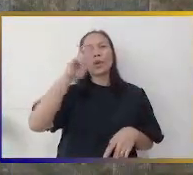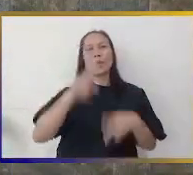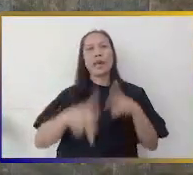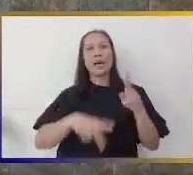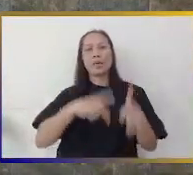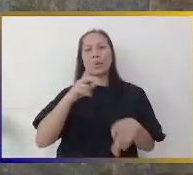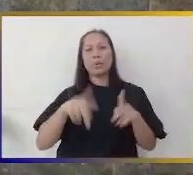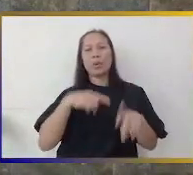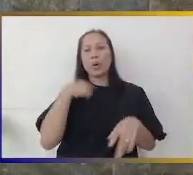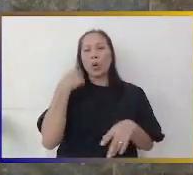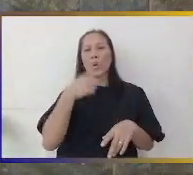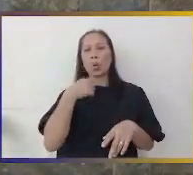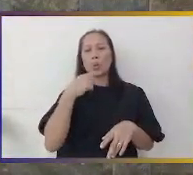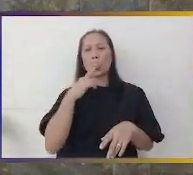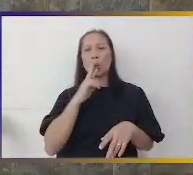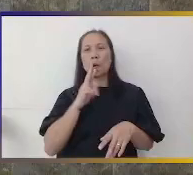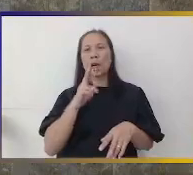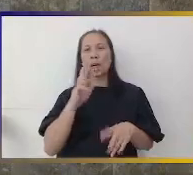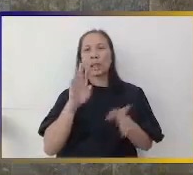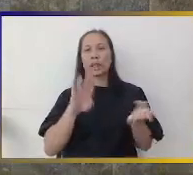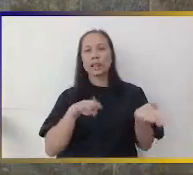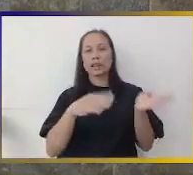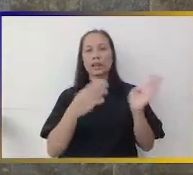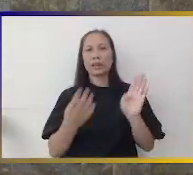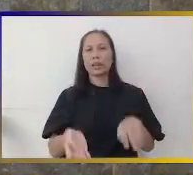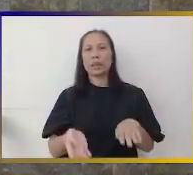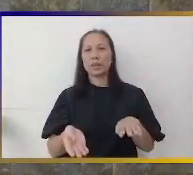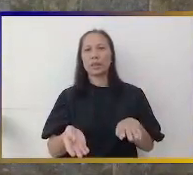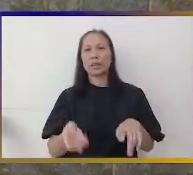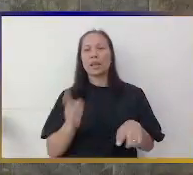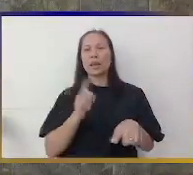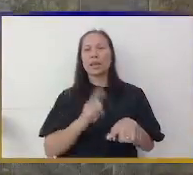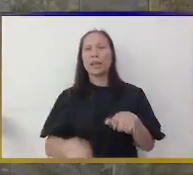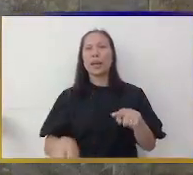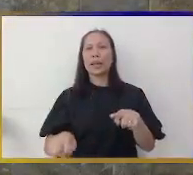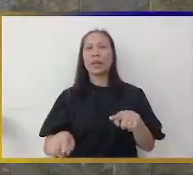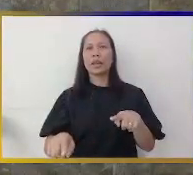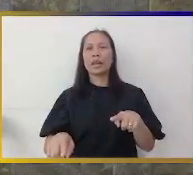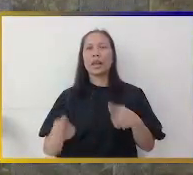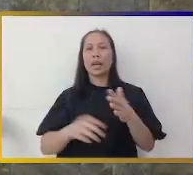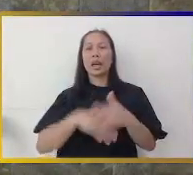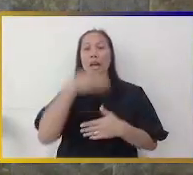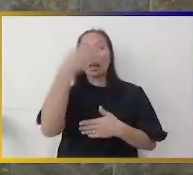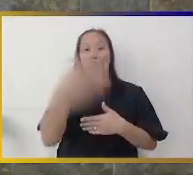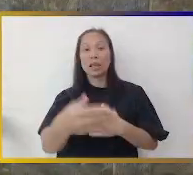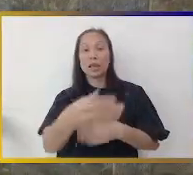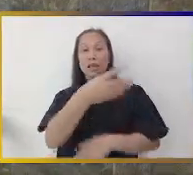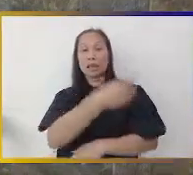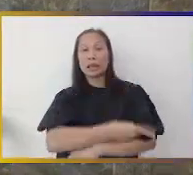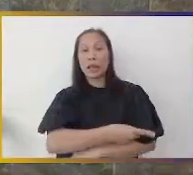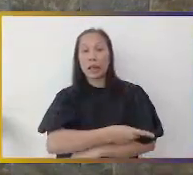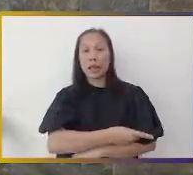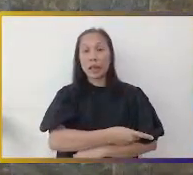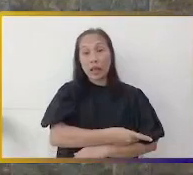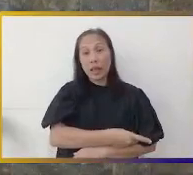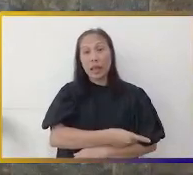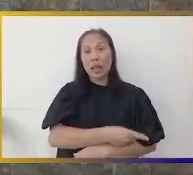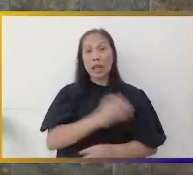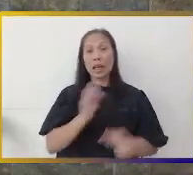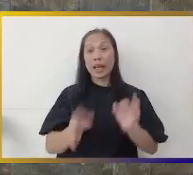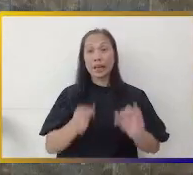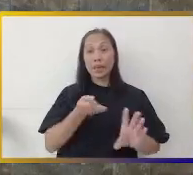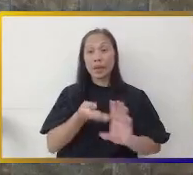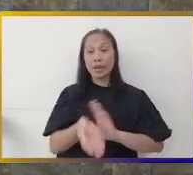na pero sa mga susunod na araw pag yan nailibing na hindi mo na mabibilhan ng sapatos yan